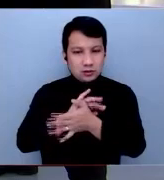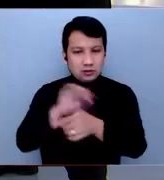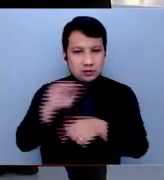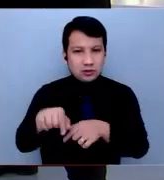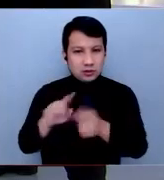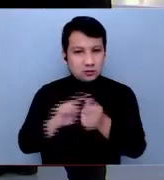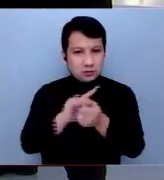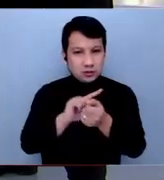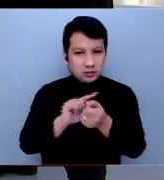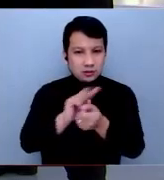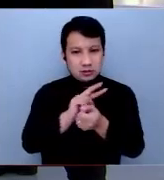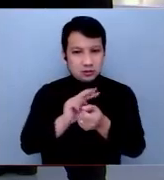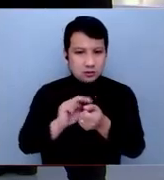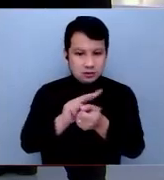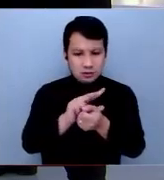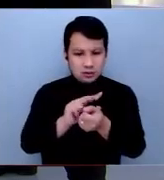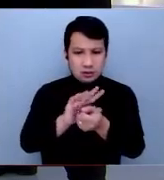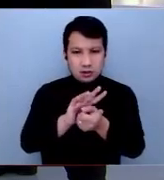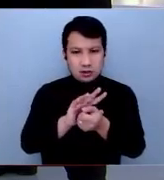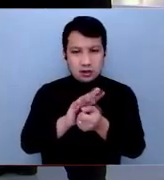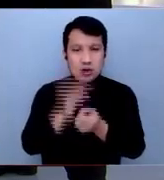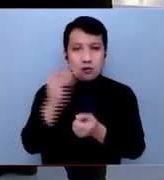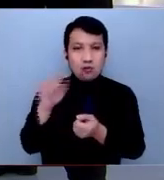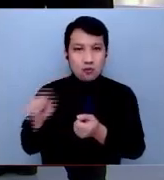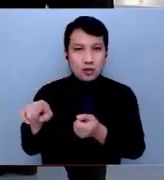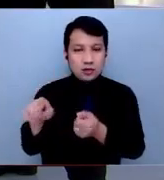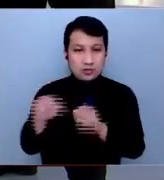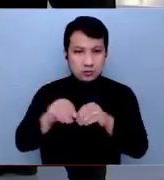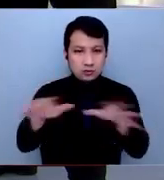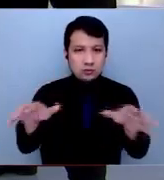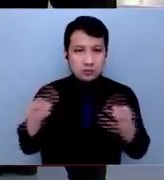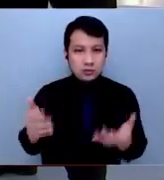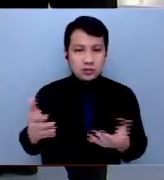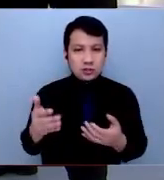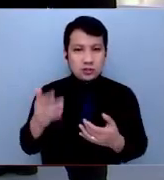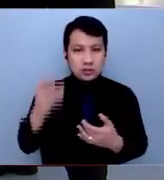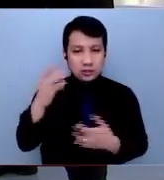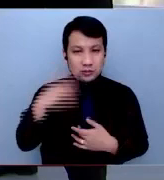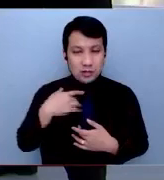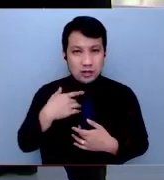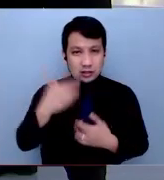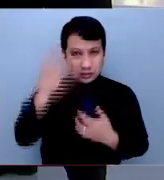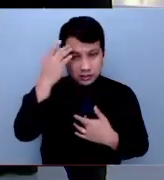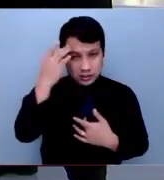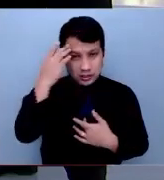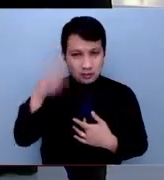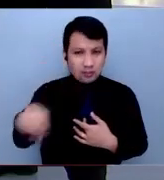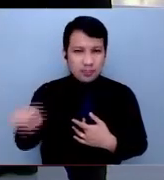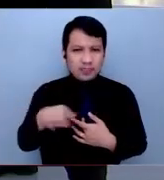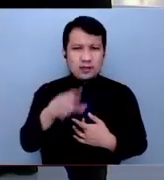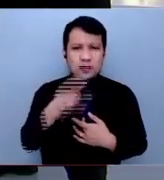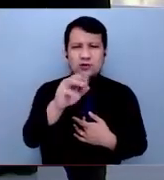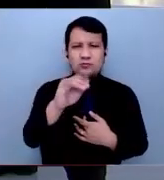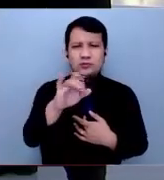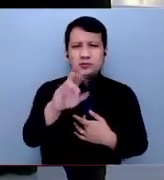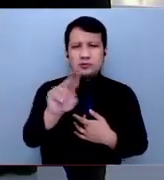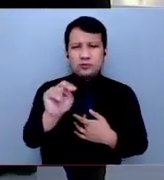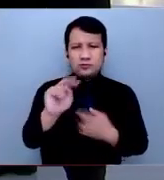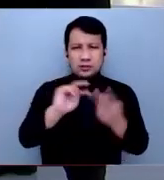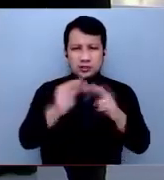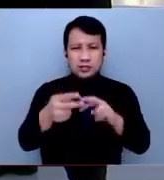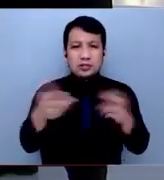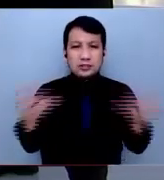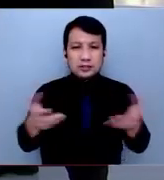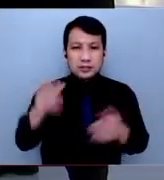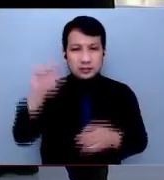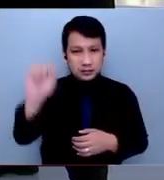ng virus na siyang susi sa panghahawa sa mga human cells. Ang sabi nga natin, itong Omicron variant ay nadiskubre sa South